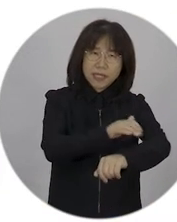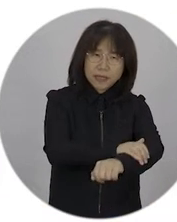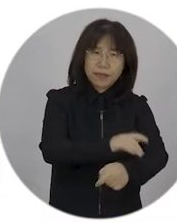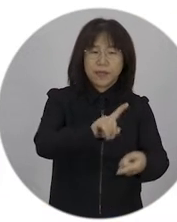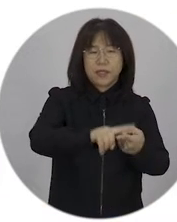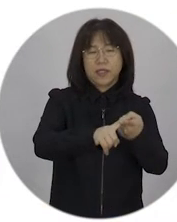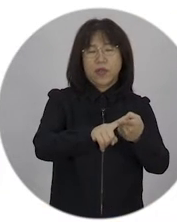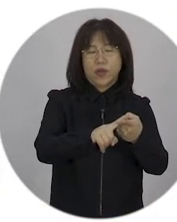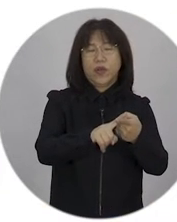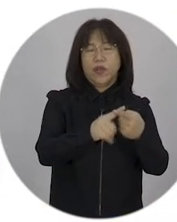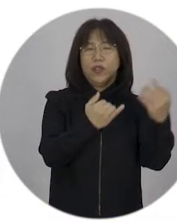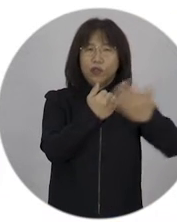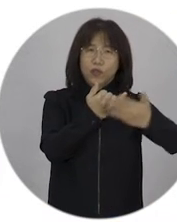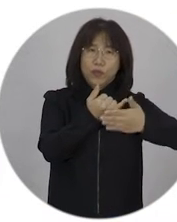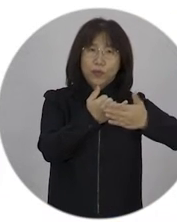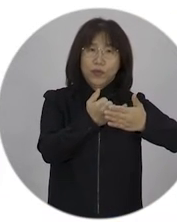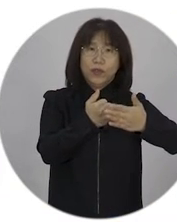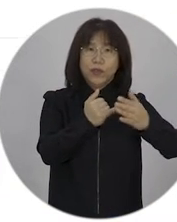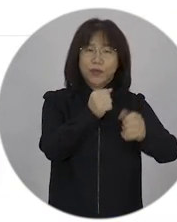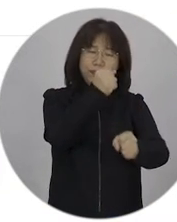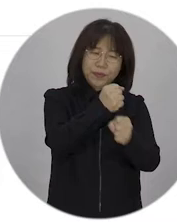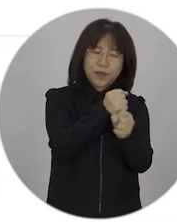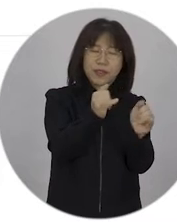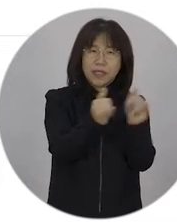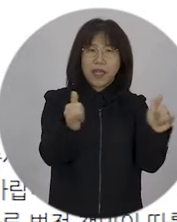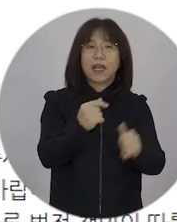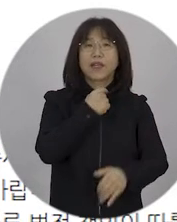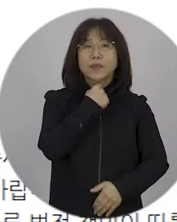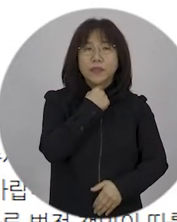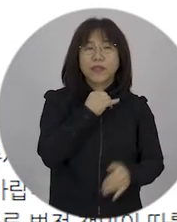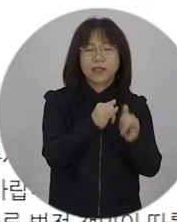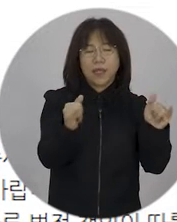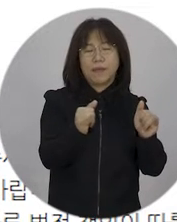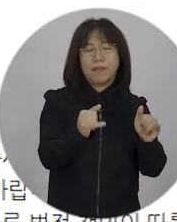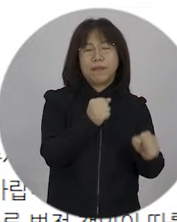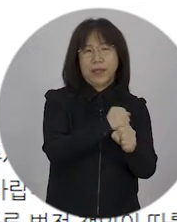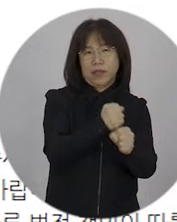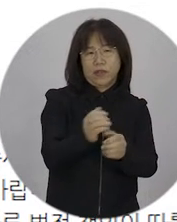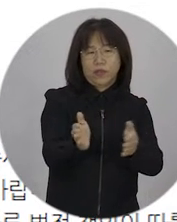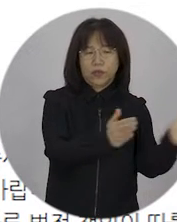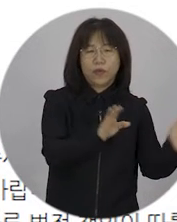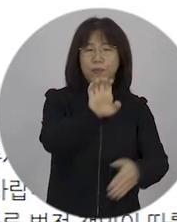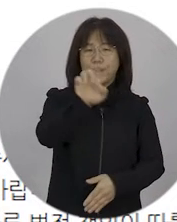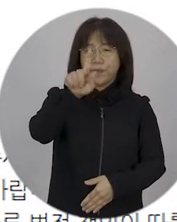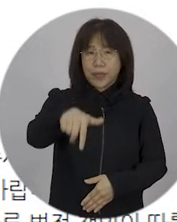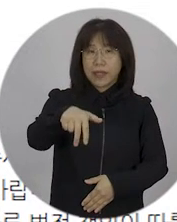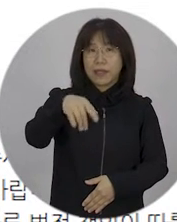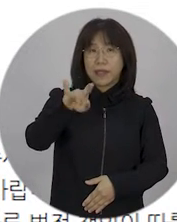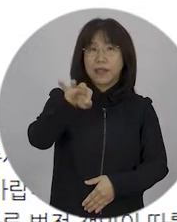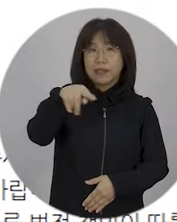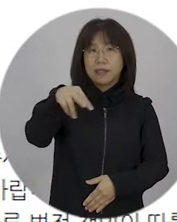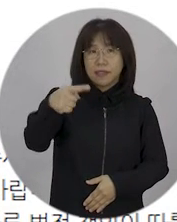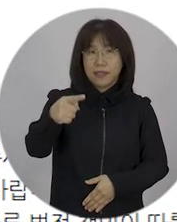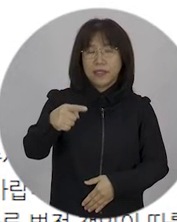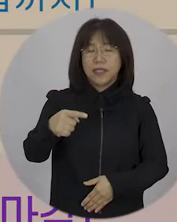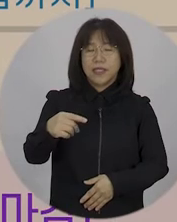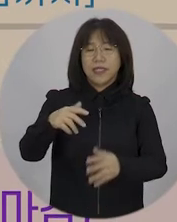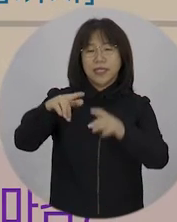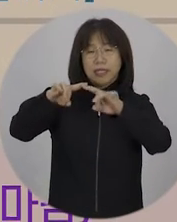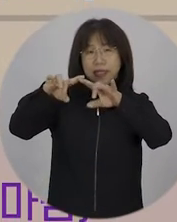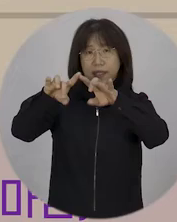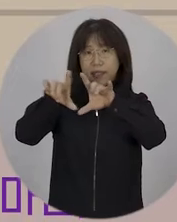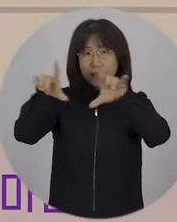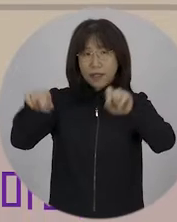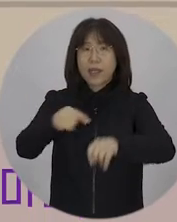일임 미디어 크리에이터가 되기 위해 기본적으로 알아야 할 내용들로 구성됐습니다 또 팟캐스트를 꿈꾸는 국민들을